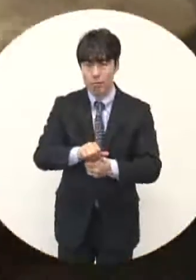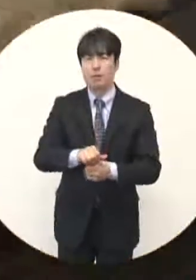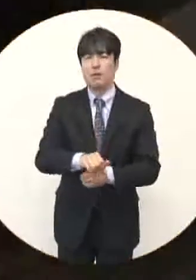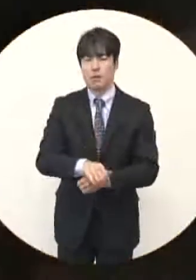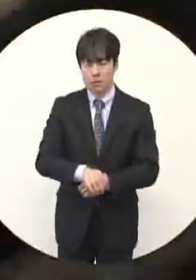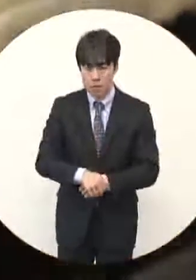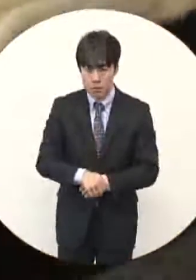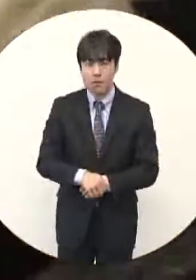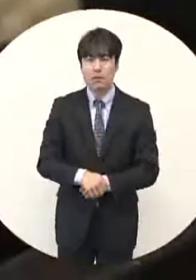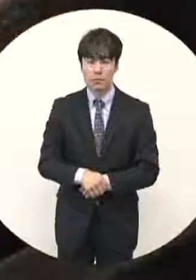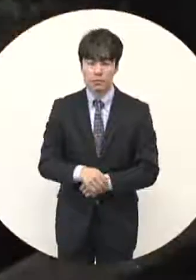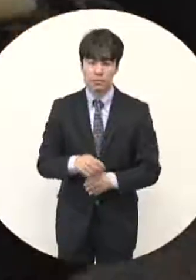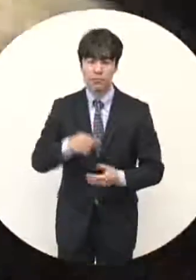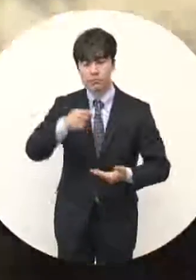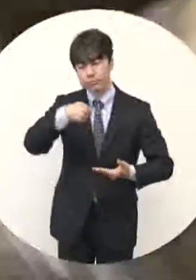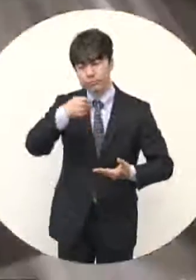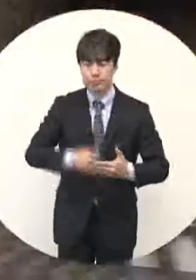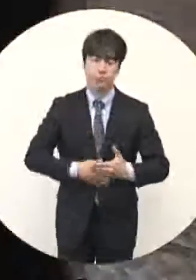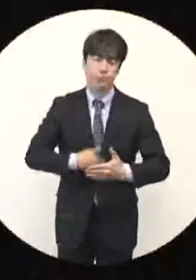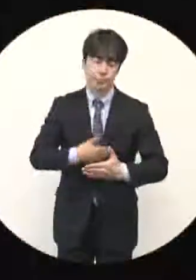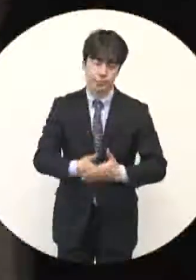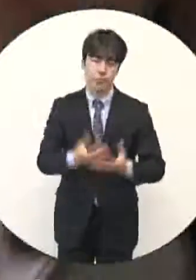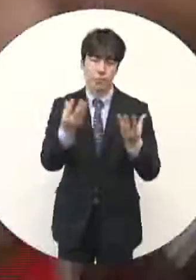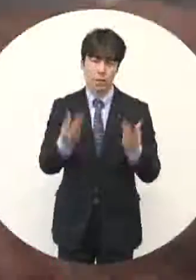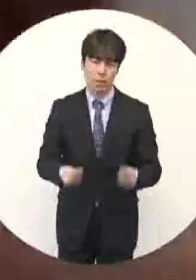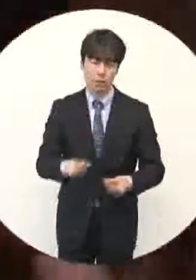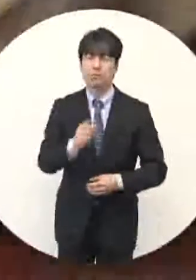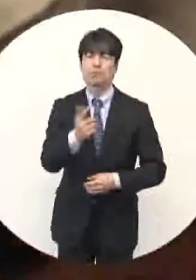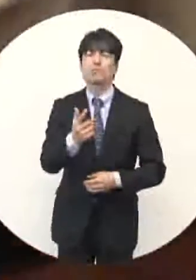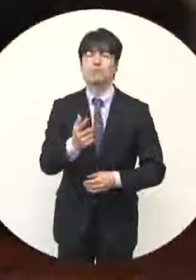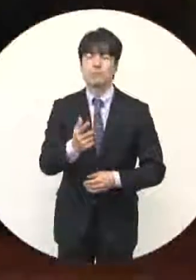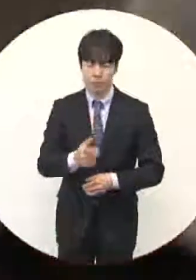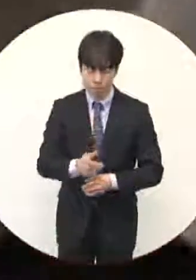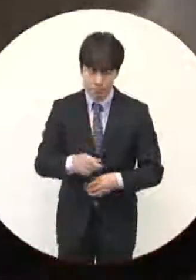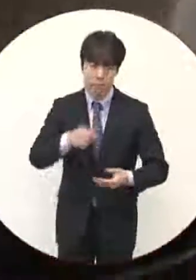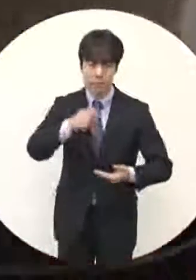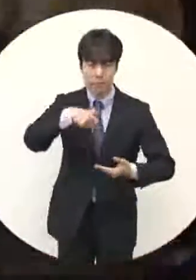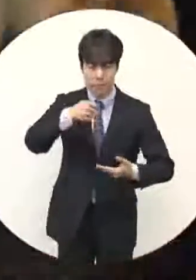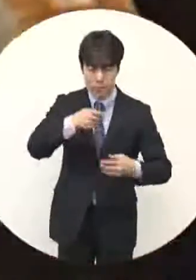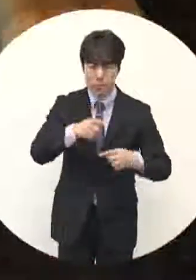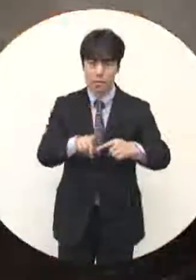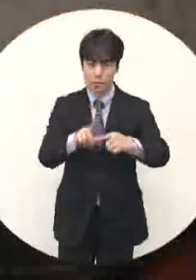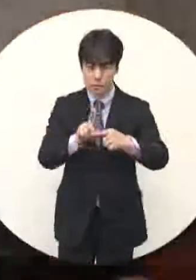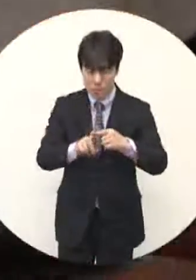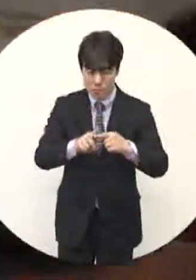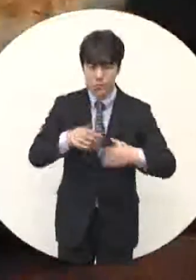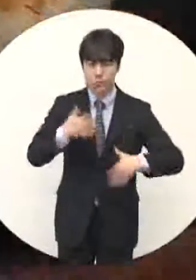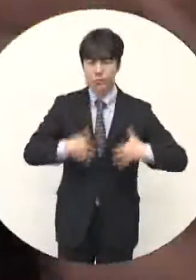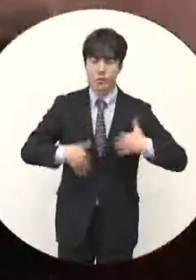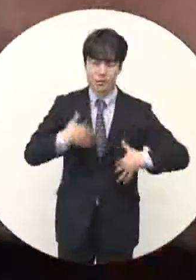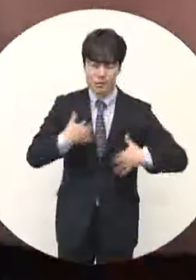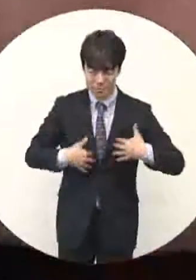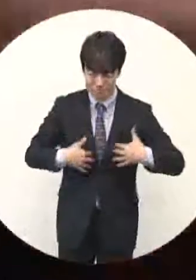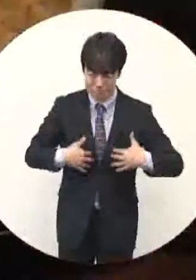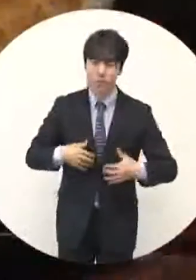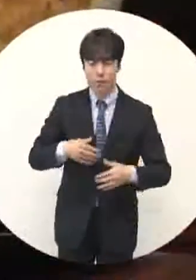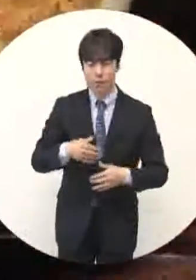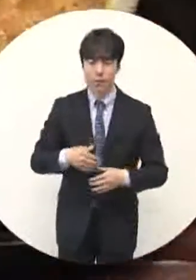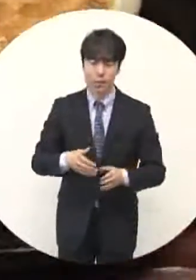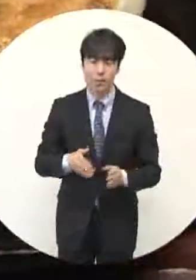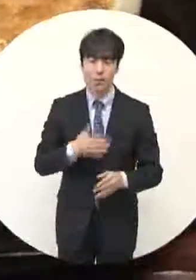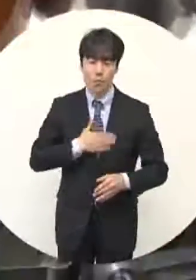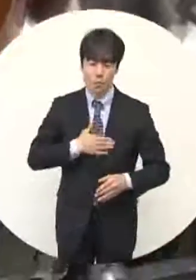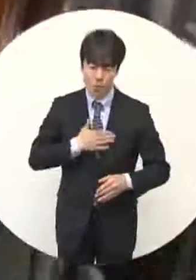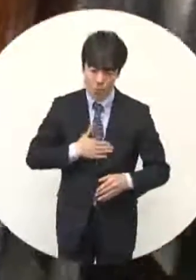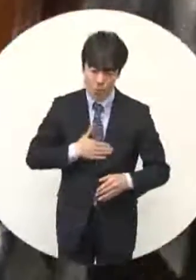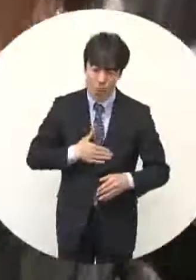ね、お腹を満たすだけの、飲食店ではなくてですね、はい、お客様に喜びですとか癒しですとか、